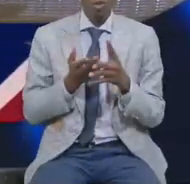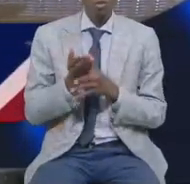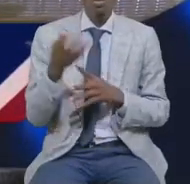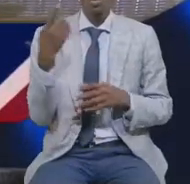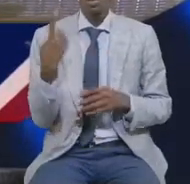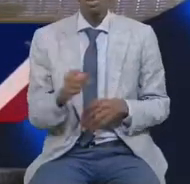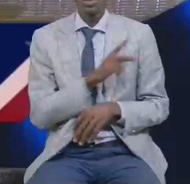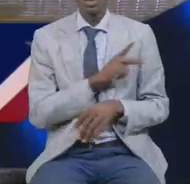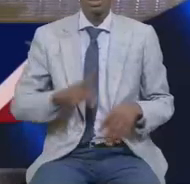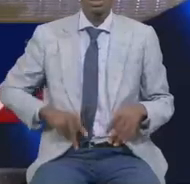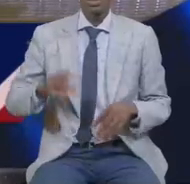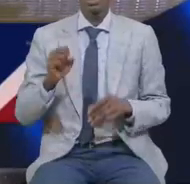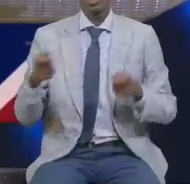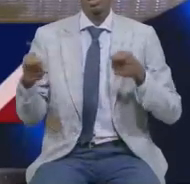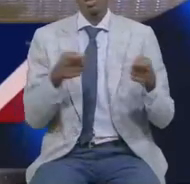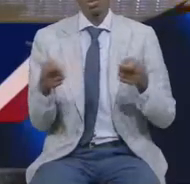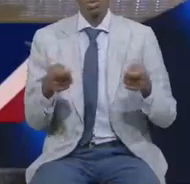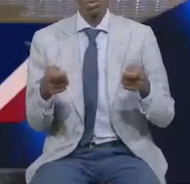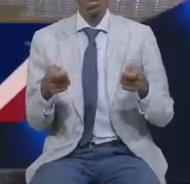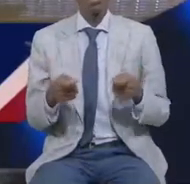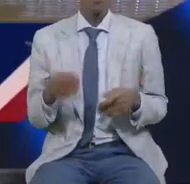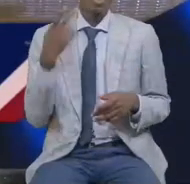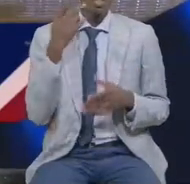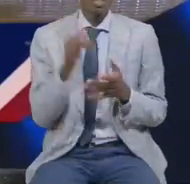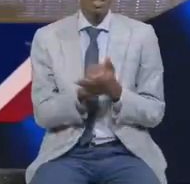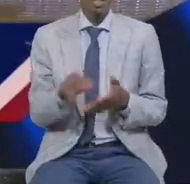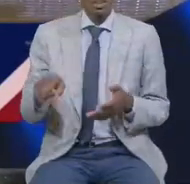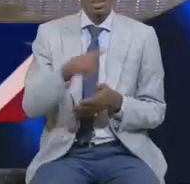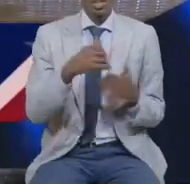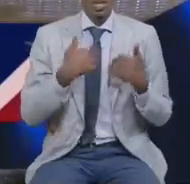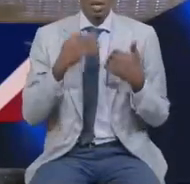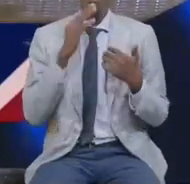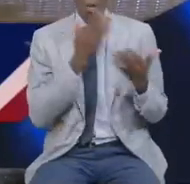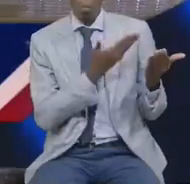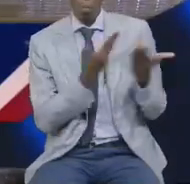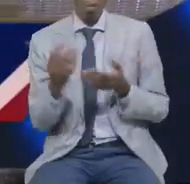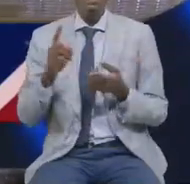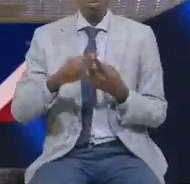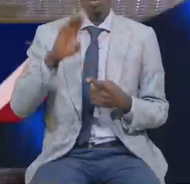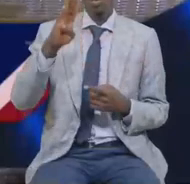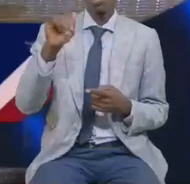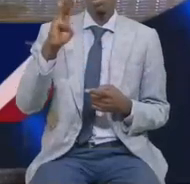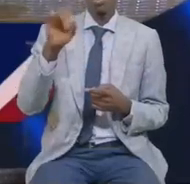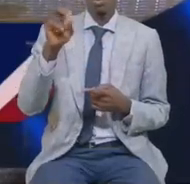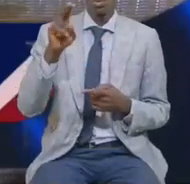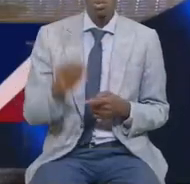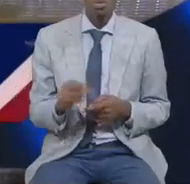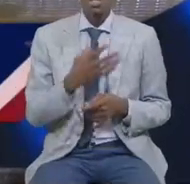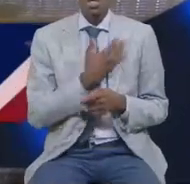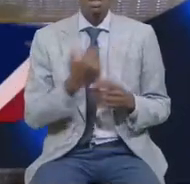Ils sont ses citoyens maintenant. Ils sont amenés à Babylone. On leur a donné même eux un